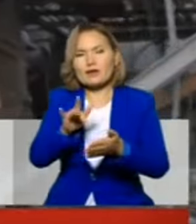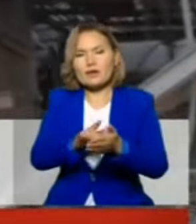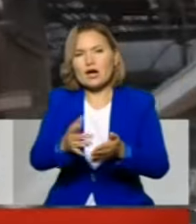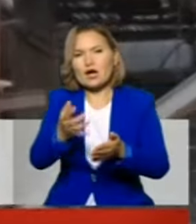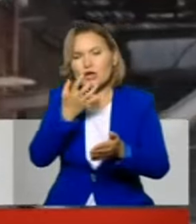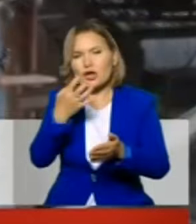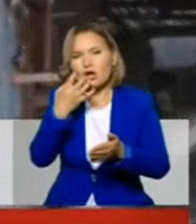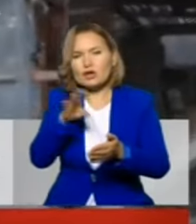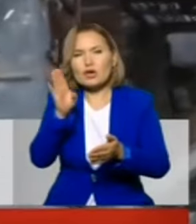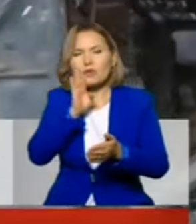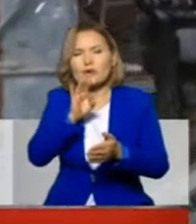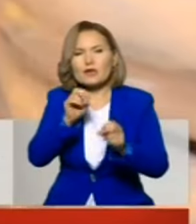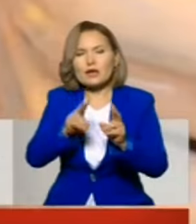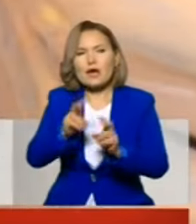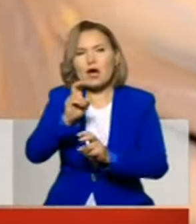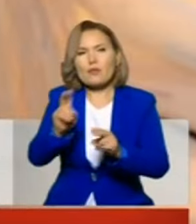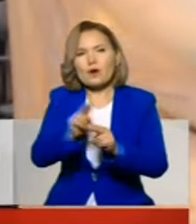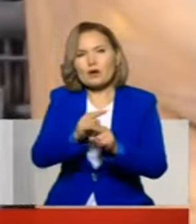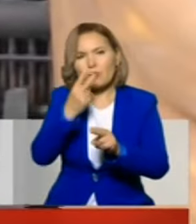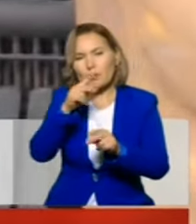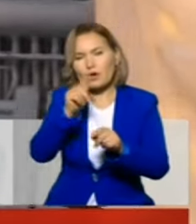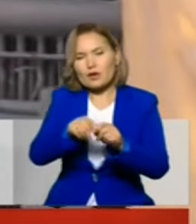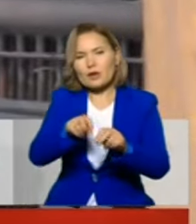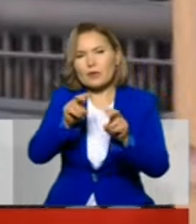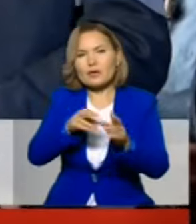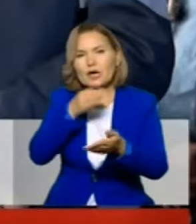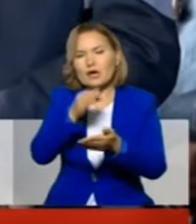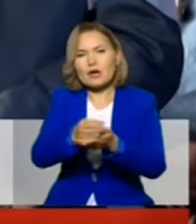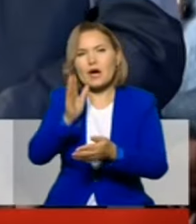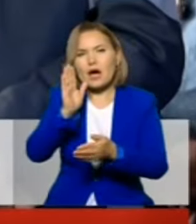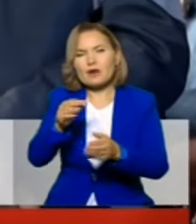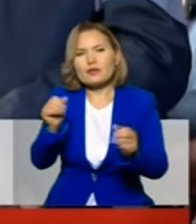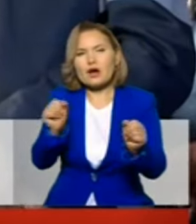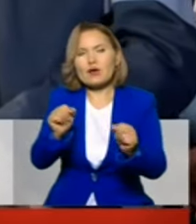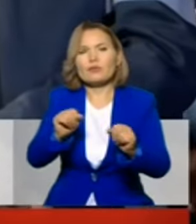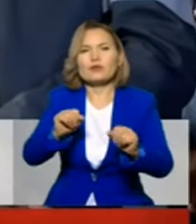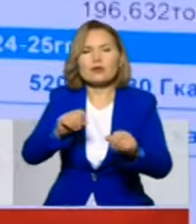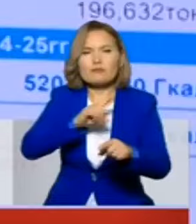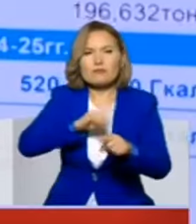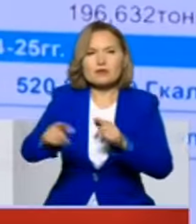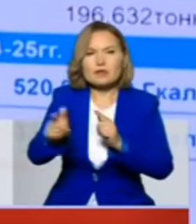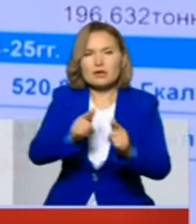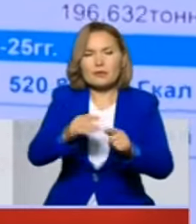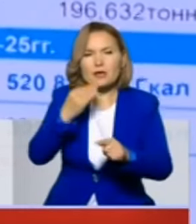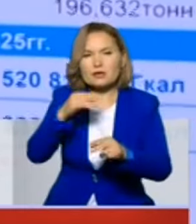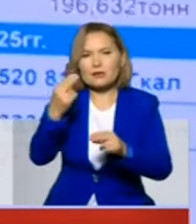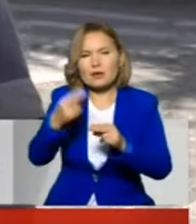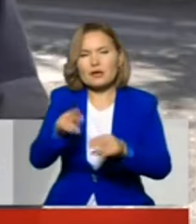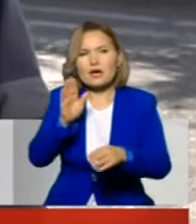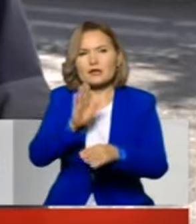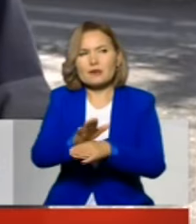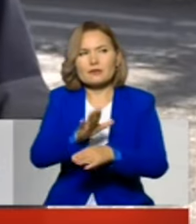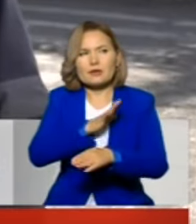ыстық су көзі болып саналатын станциялар дарылады. Жауаптыларға алдағы қысқа дайындықты жедел әрі сапалы аяқтауды тапсырды.